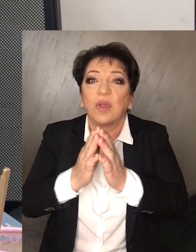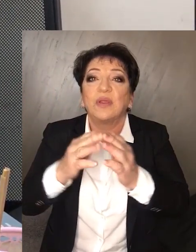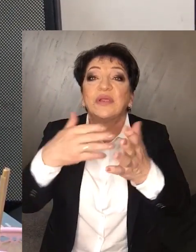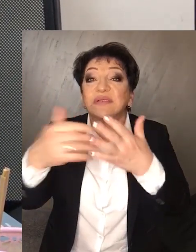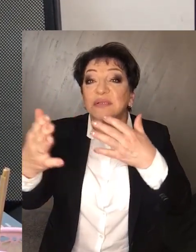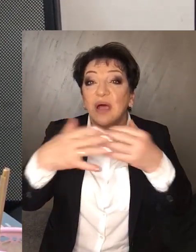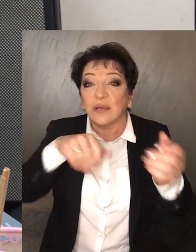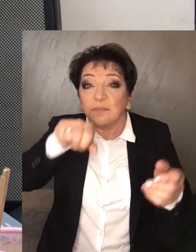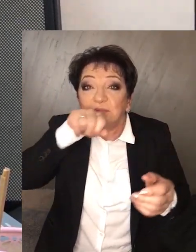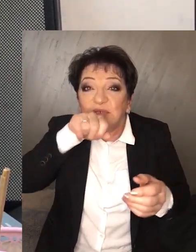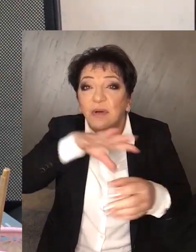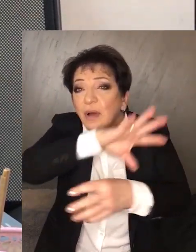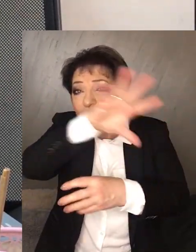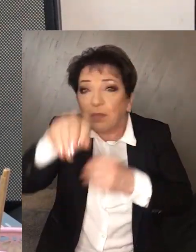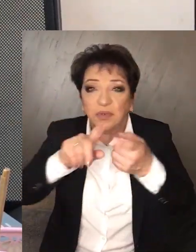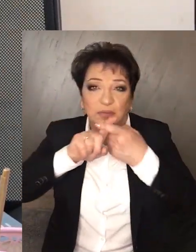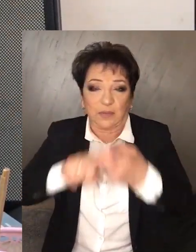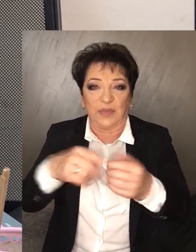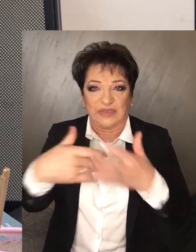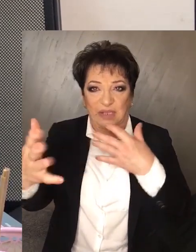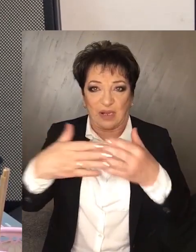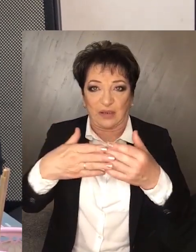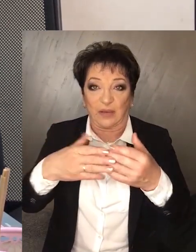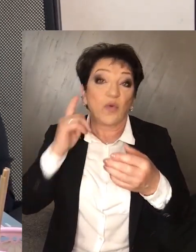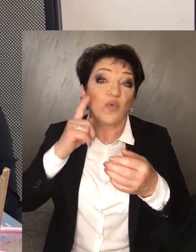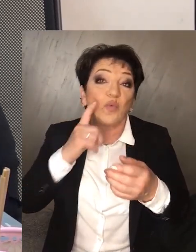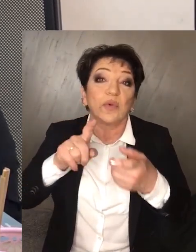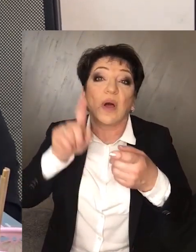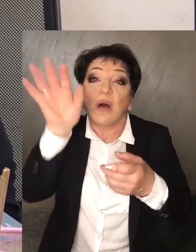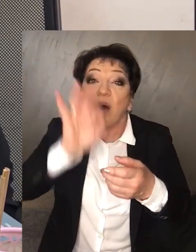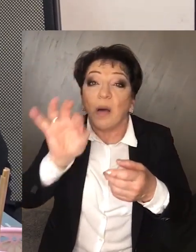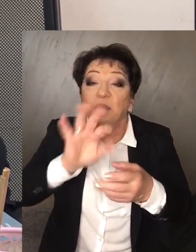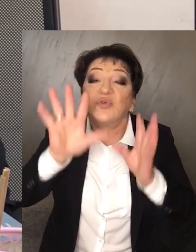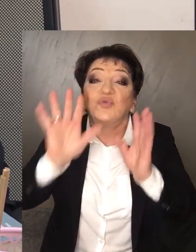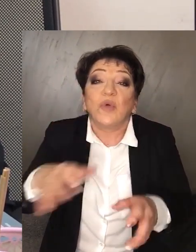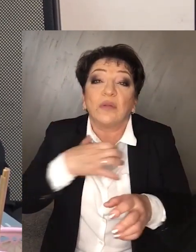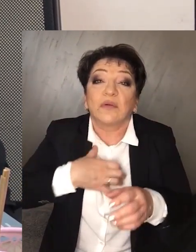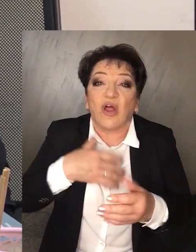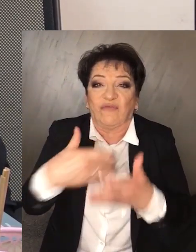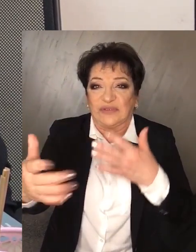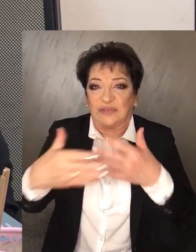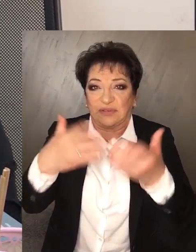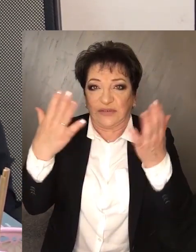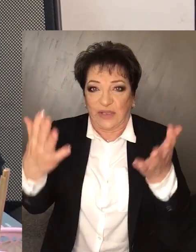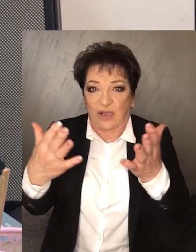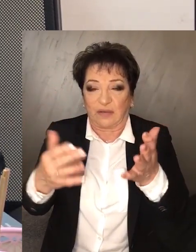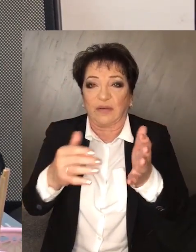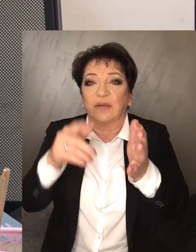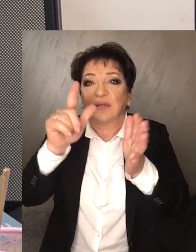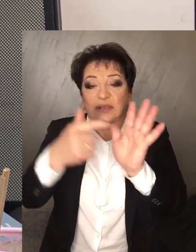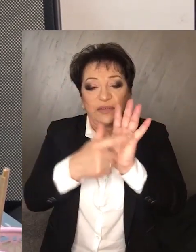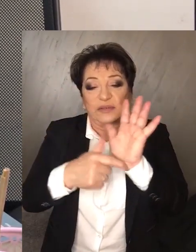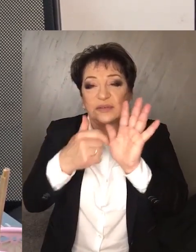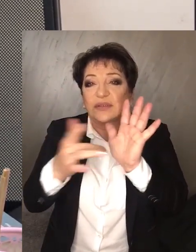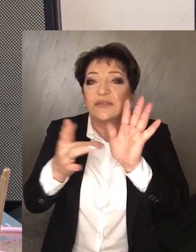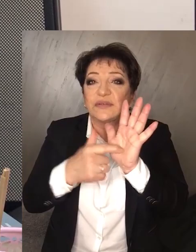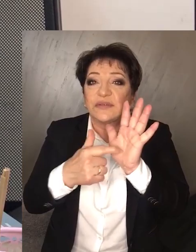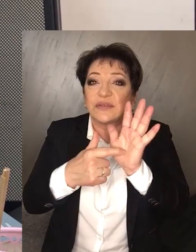ձեռքերով փառք ենք տալիս, ձեռքերով խնդրում ենք, ամեն ինչ ձեռքերի միջոցով է լինում, առանց